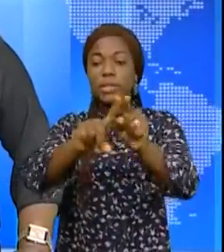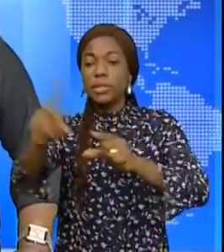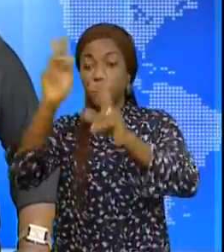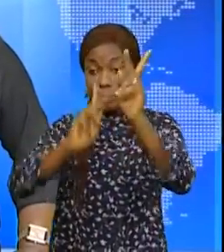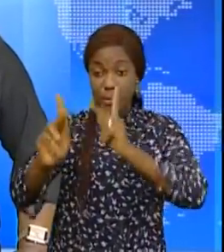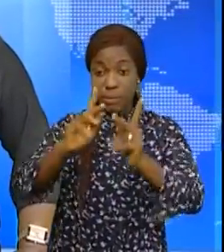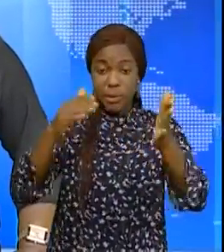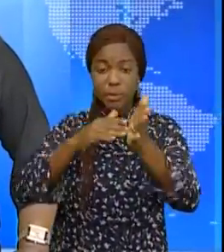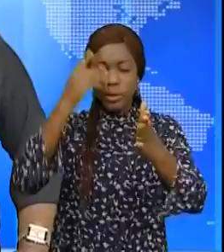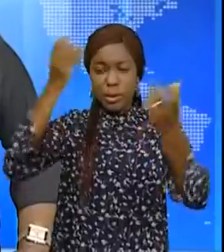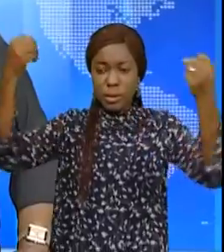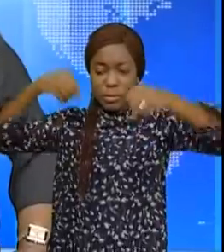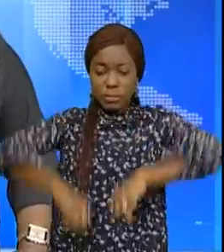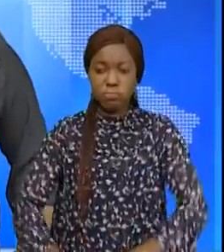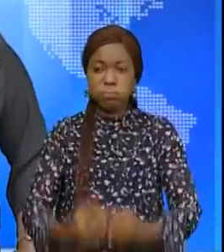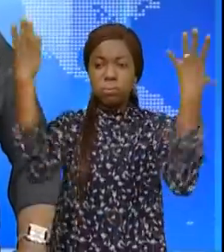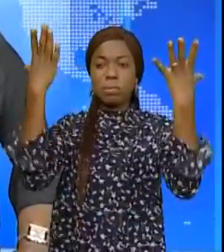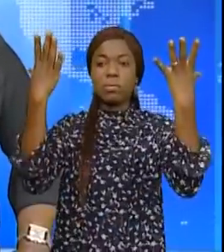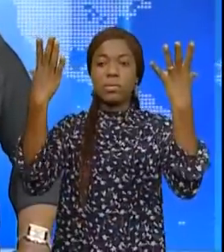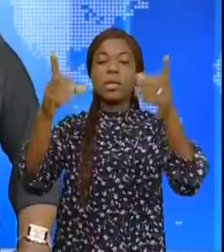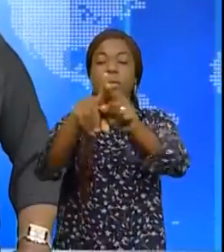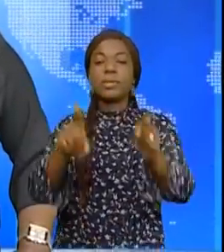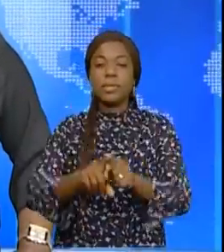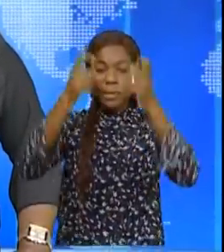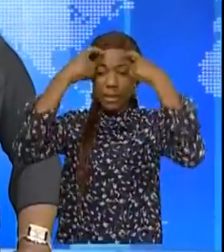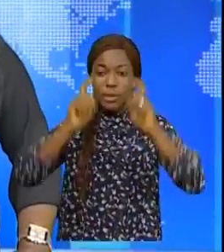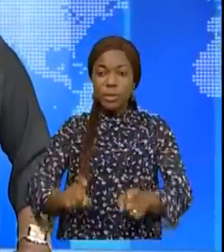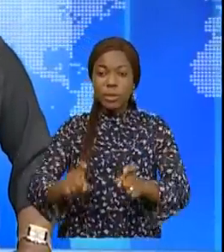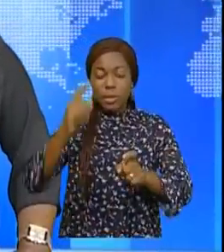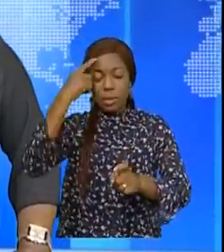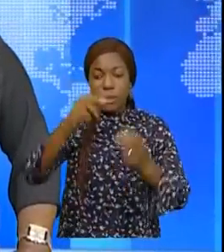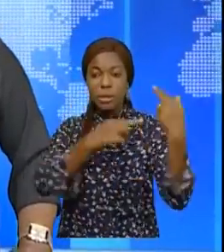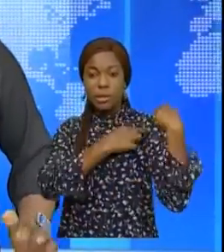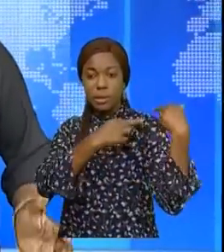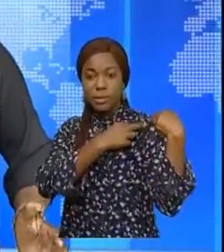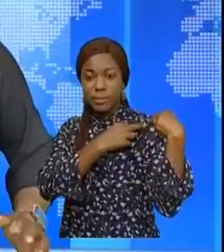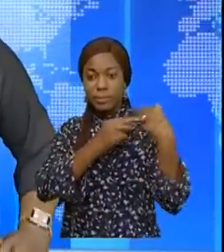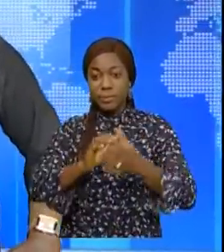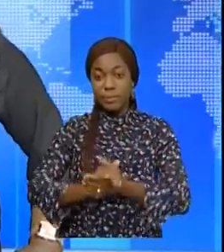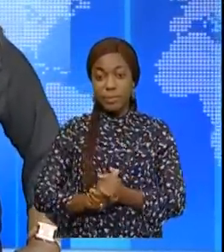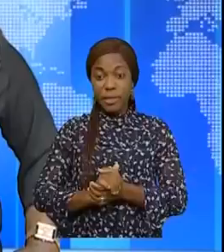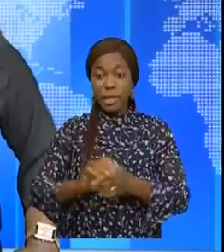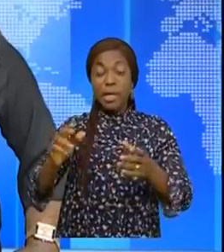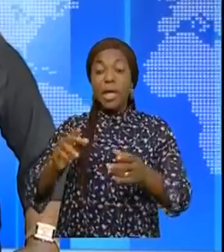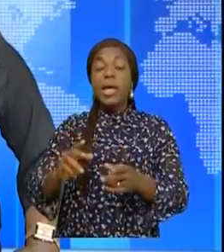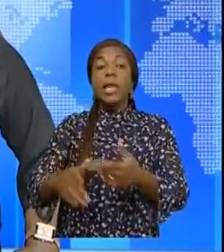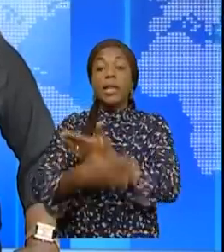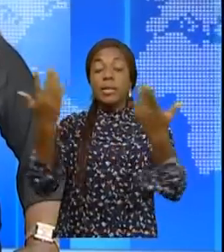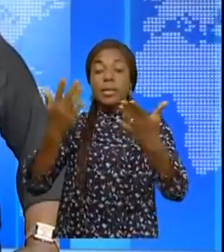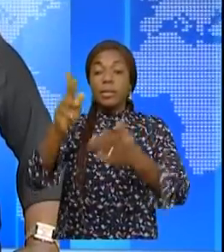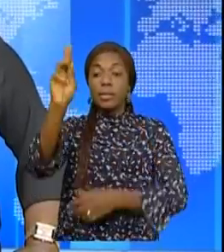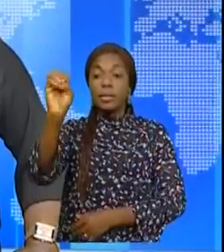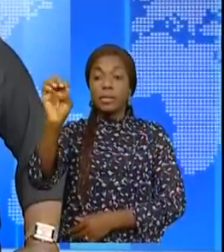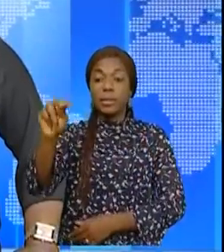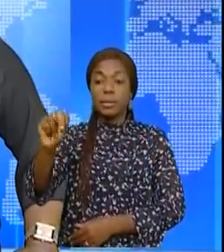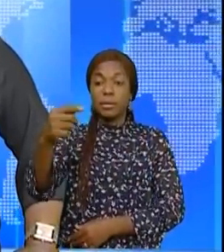Gomatraciens contre une éventuelle éruption volcanique. Décision des autorités provinciales. La ville de Kenge menacée par des